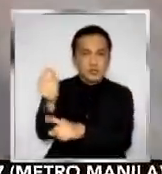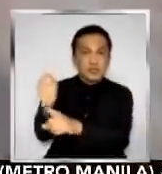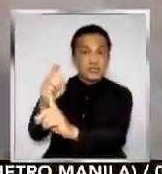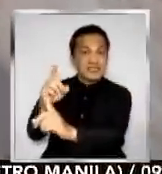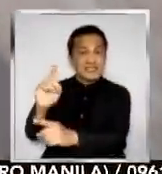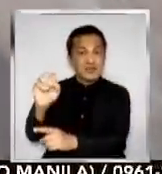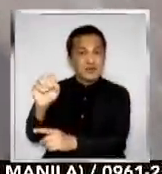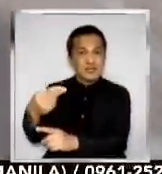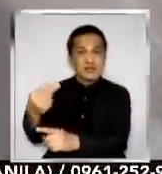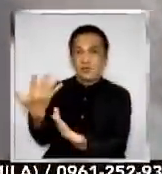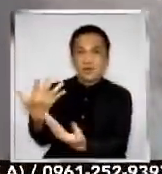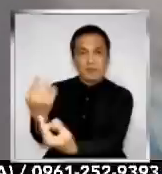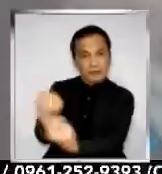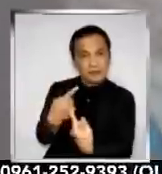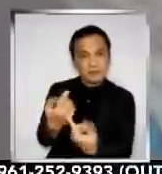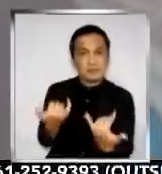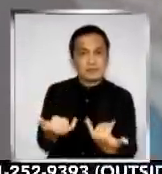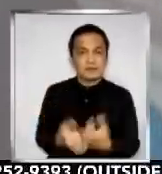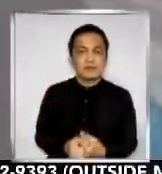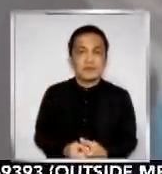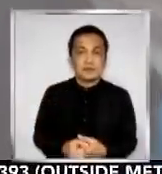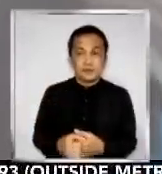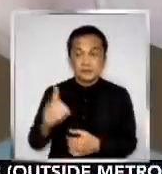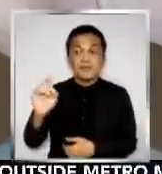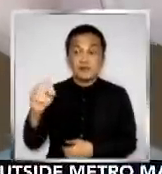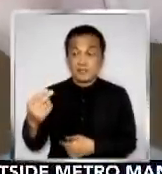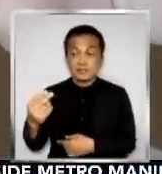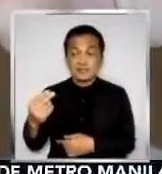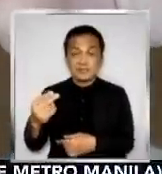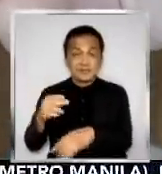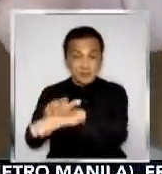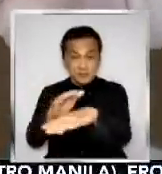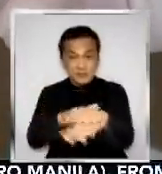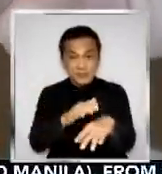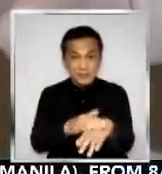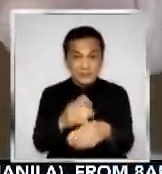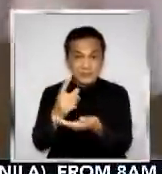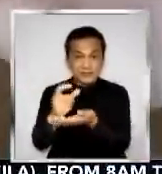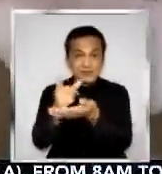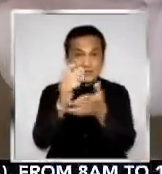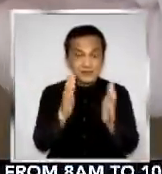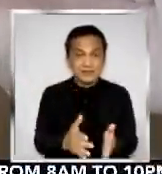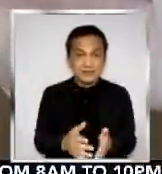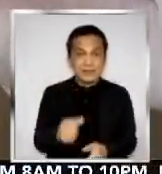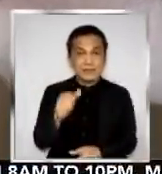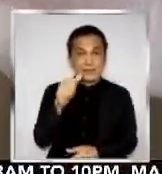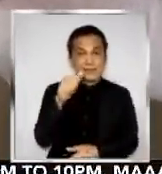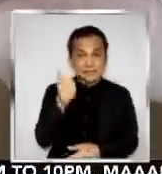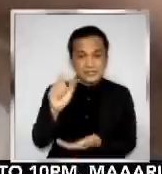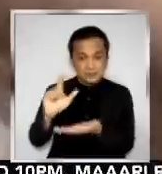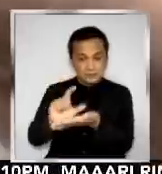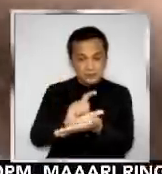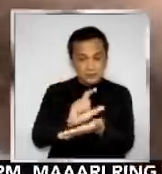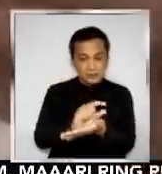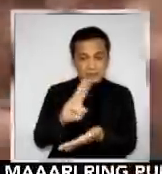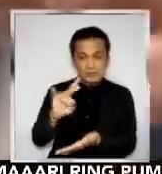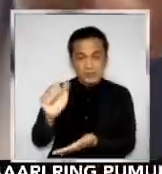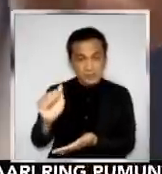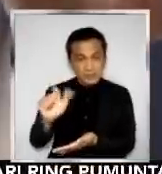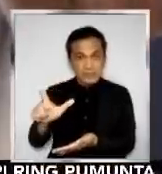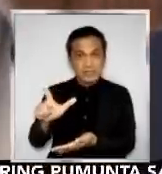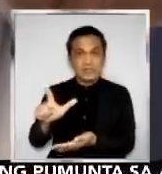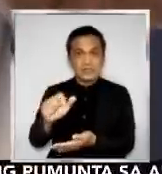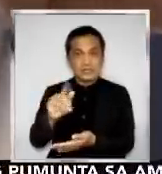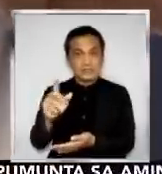ngayon. Paalala naman ng DOH sa mga vaccinator, may 10 doses kada vial ng AstraZeneca vaccine at huwag na raw